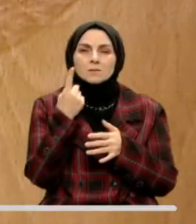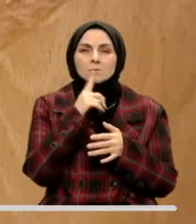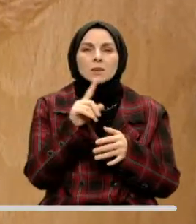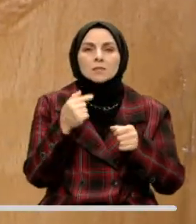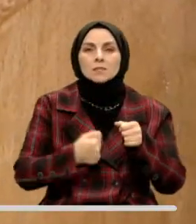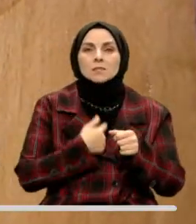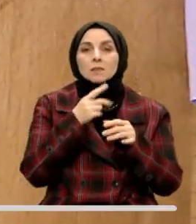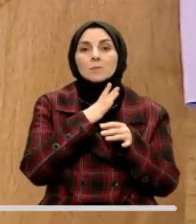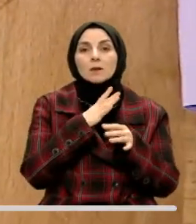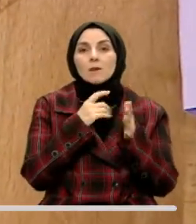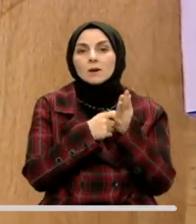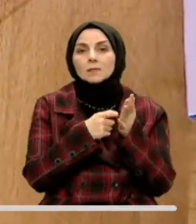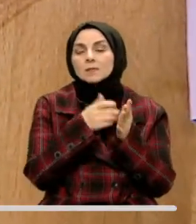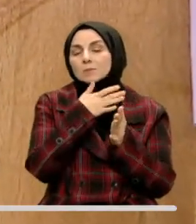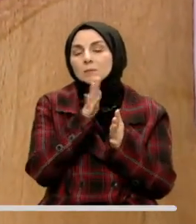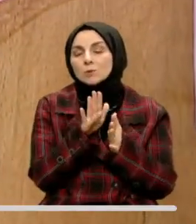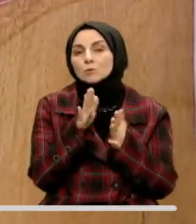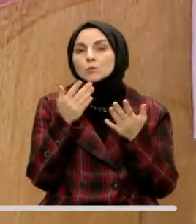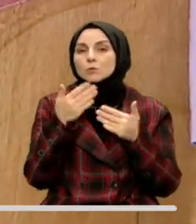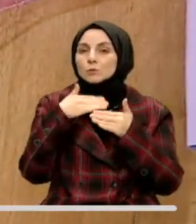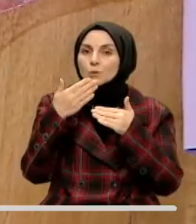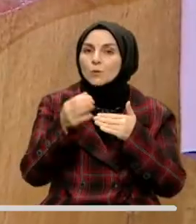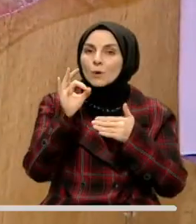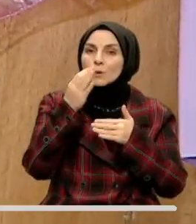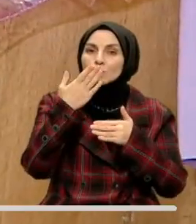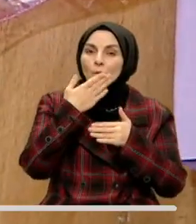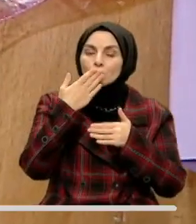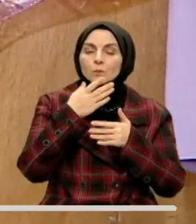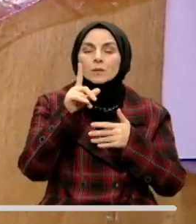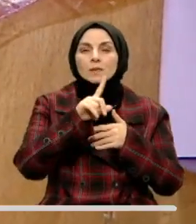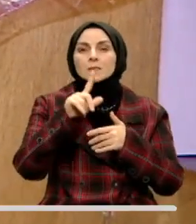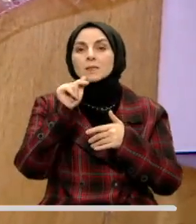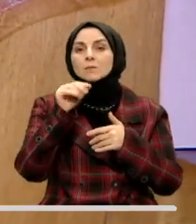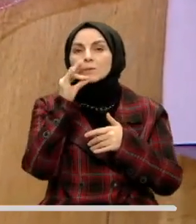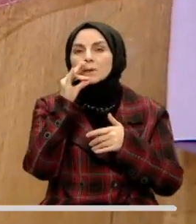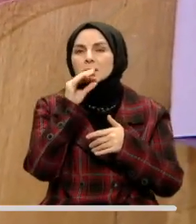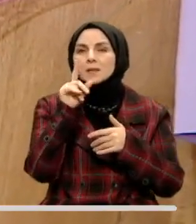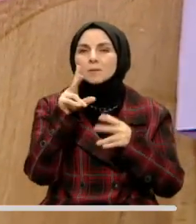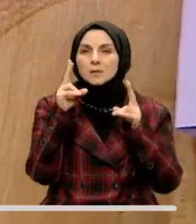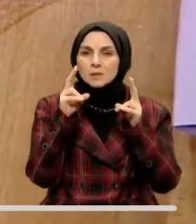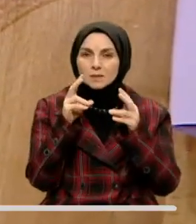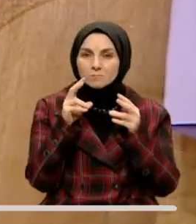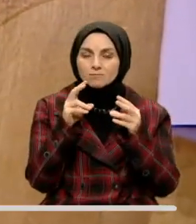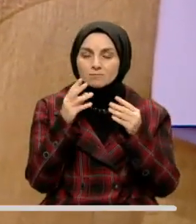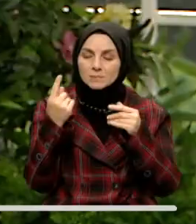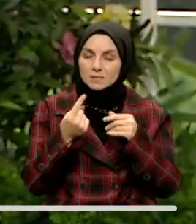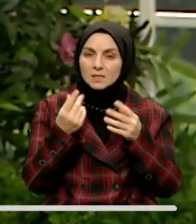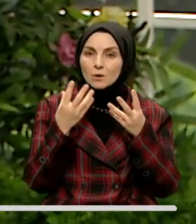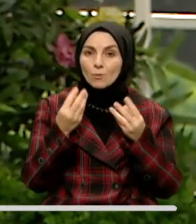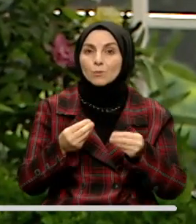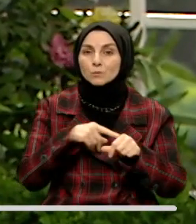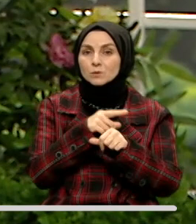bilmiyorsunuz bağrınızda. Evet. Sonra ortaokulda, lisede ona benzer bir olay geldiğinde çok derin